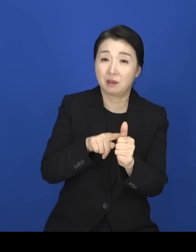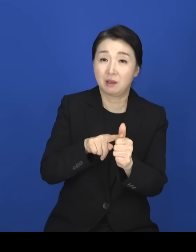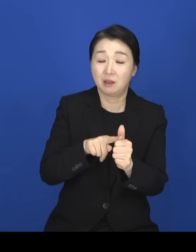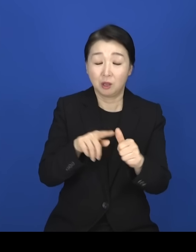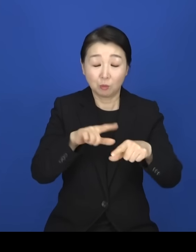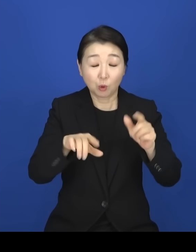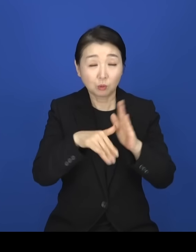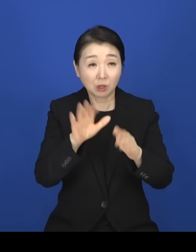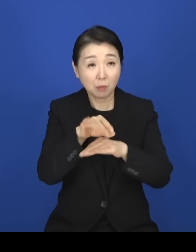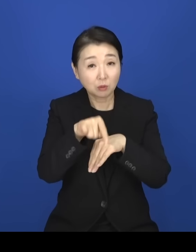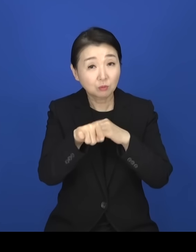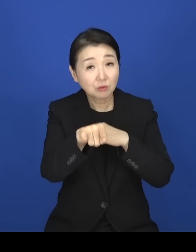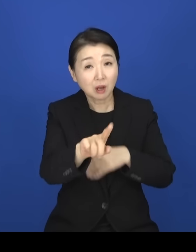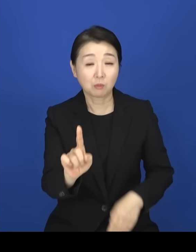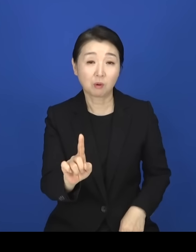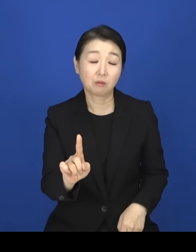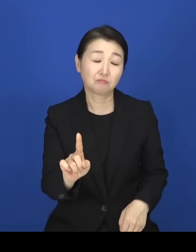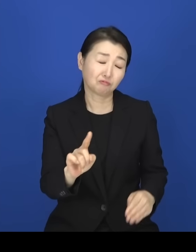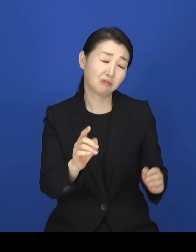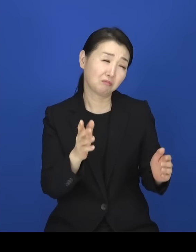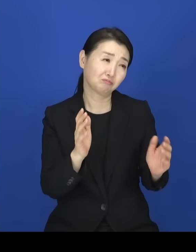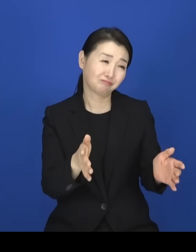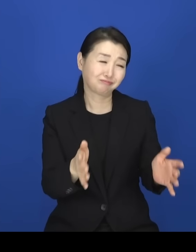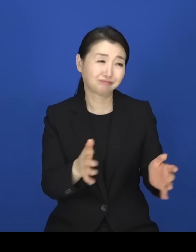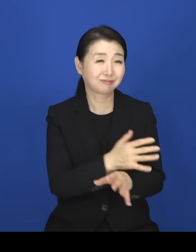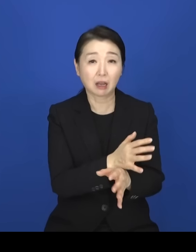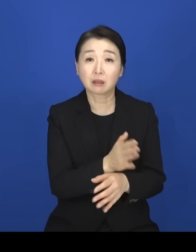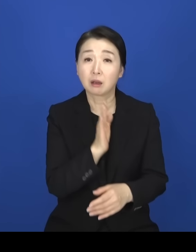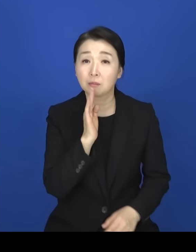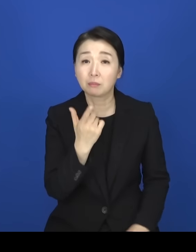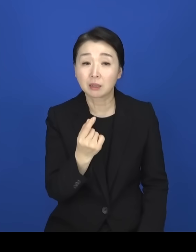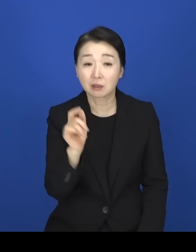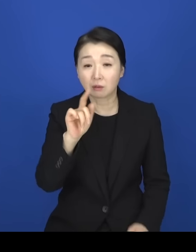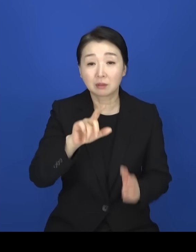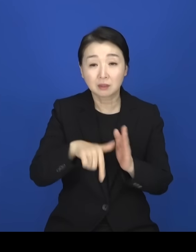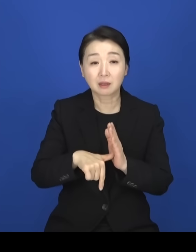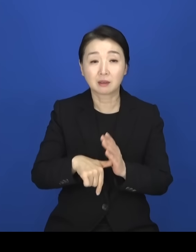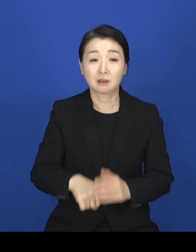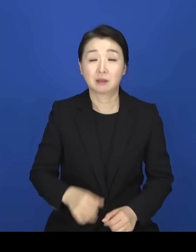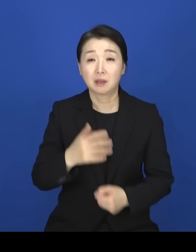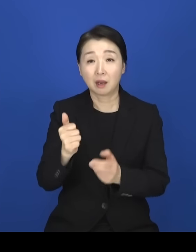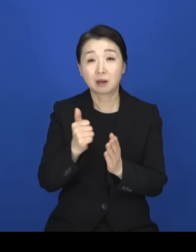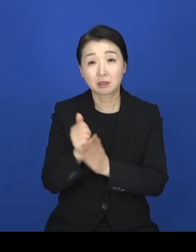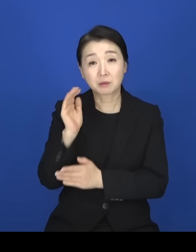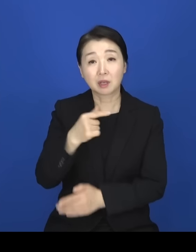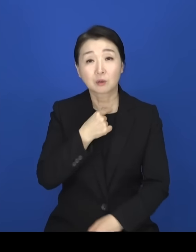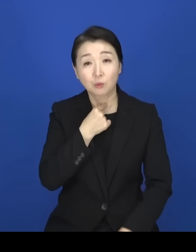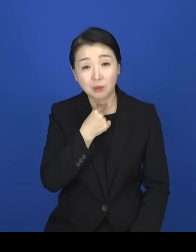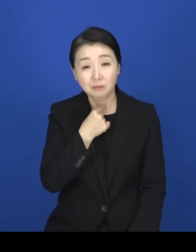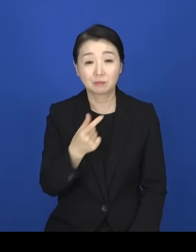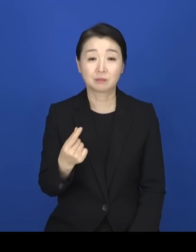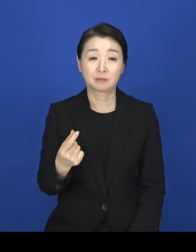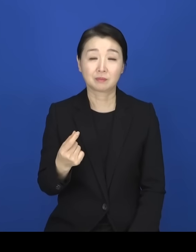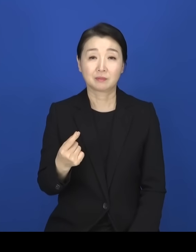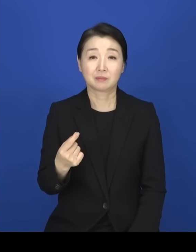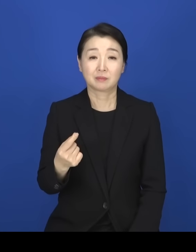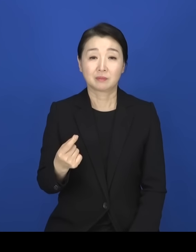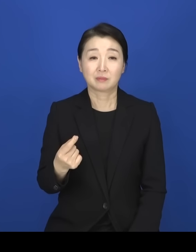맞아요. 방송국 가서 그냥 뭐 세상 얘기하고 뭐 네. 그랬는데 어느 순간 하나님 얘기를 하고 싶기도 하고